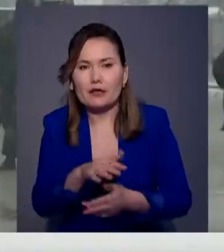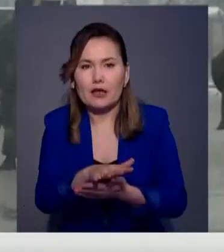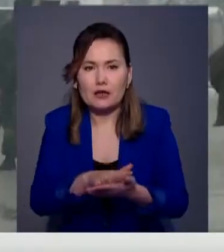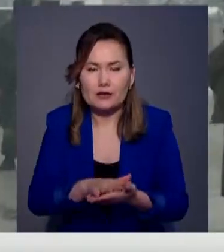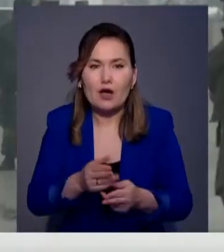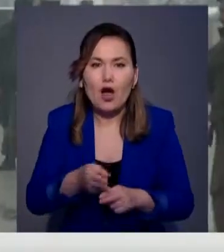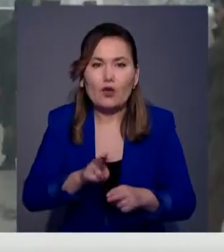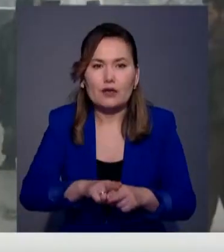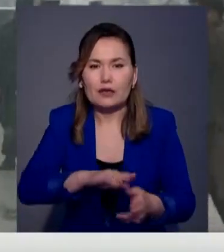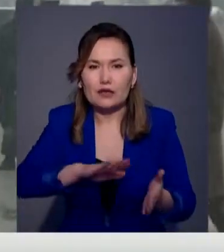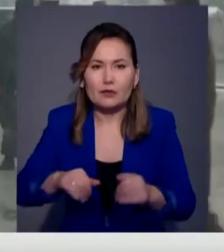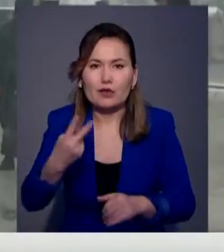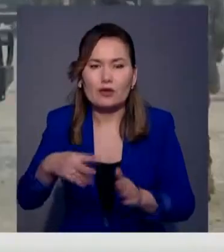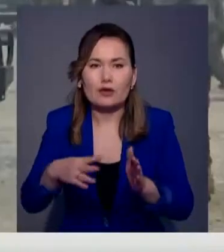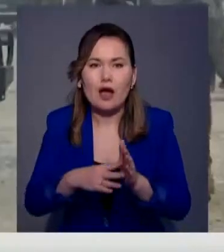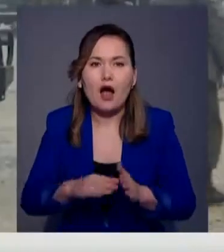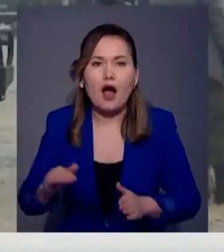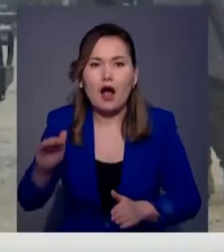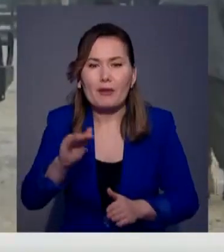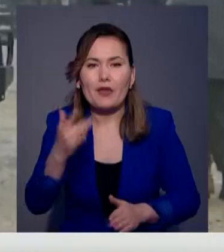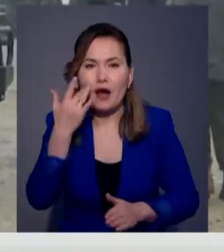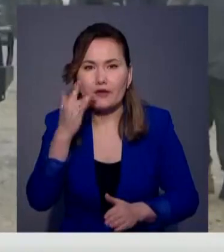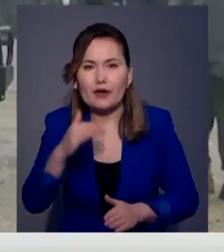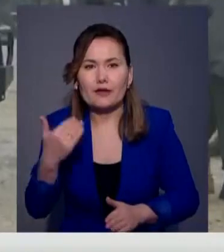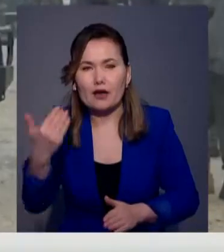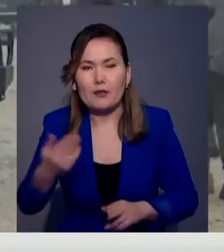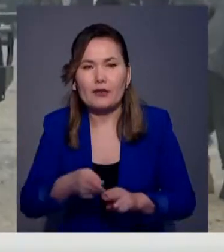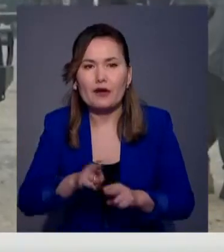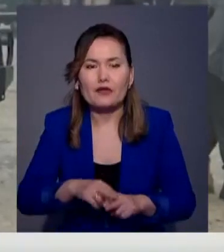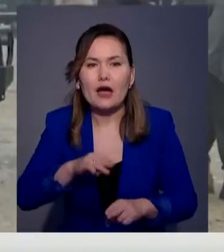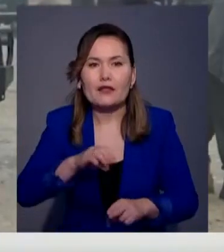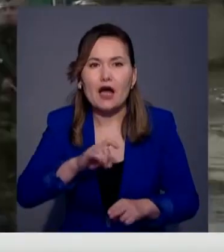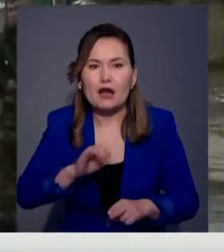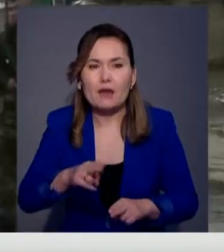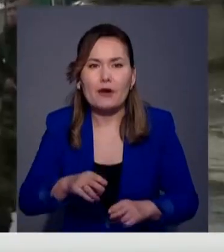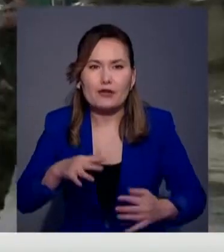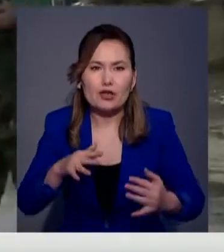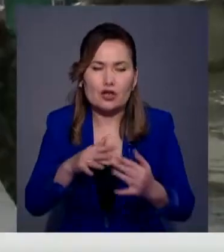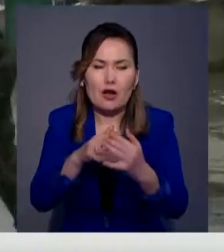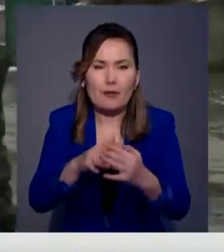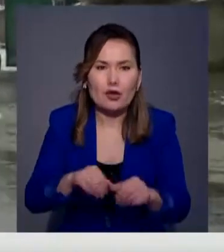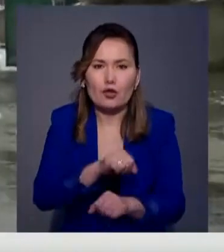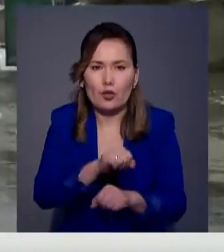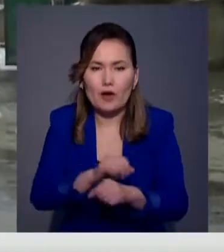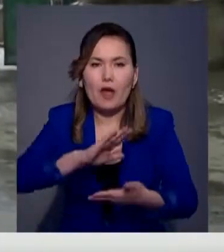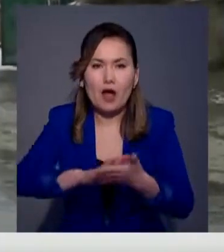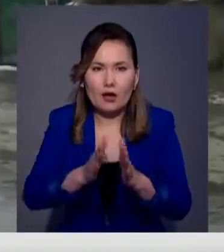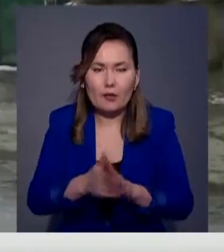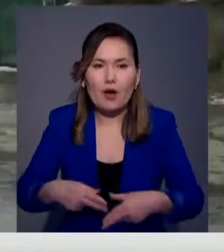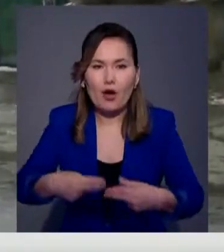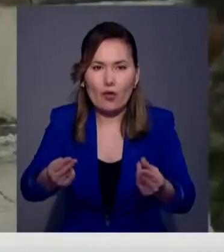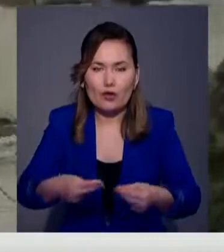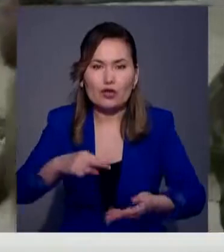аптаға жалғаспақ. Осыдан кейін 29 ақпанда ақш тарабы тәліптермен жанжалды бейбіт реттеу туралы келісімге қол